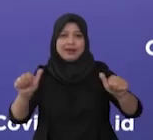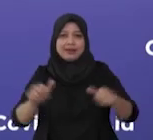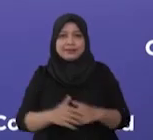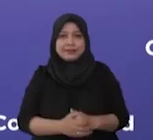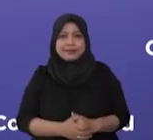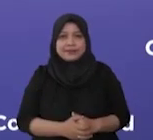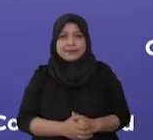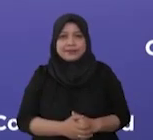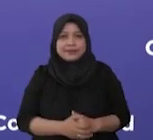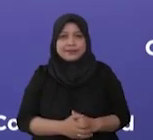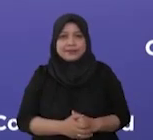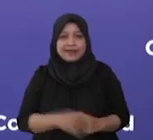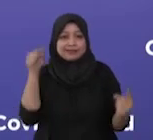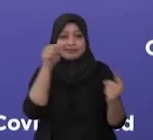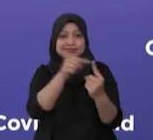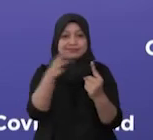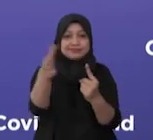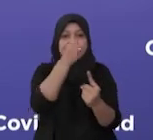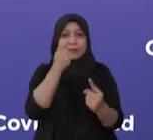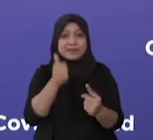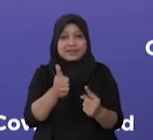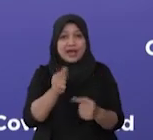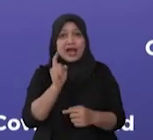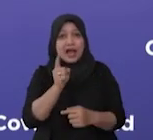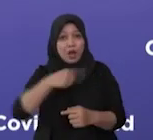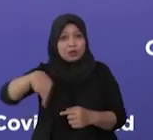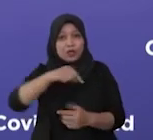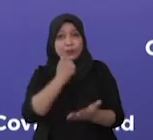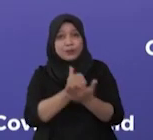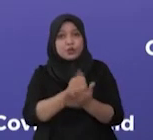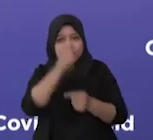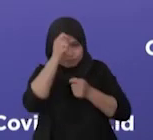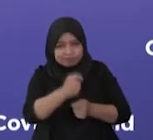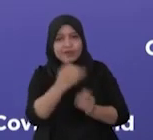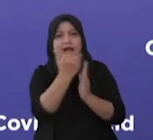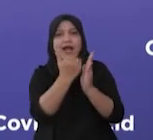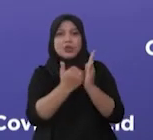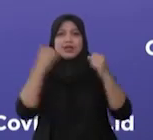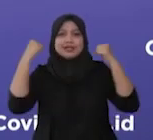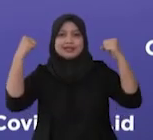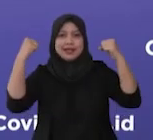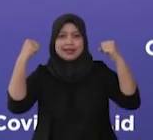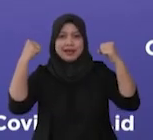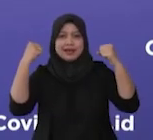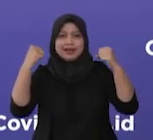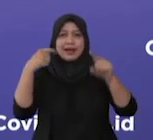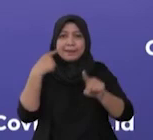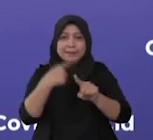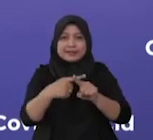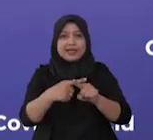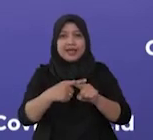hal ini bisa kita capai manakala kemudian kita memahami betul protokol kesehatan yang sudah ditentukan dan